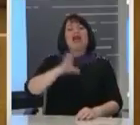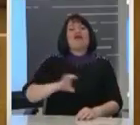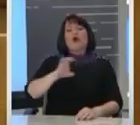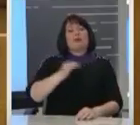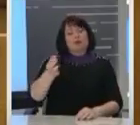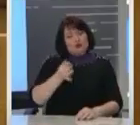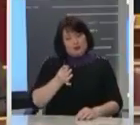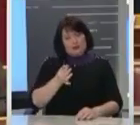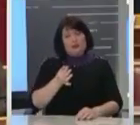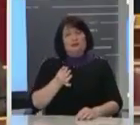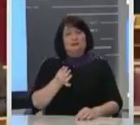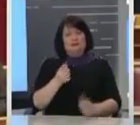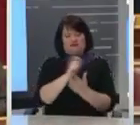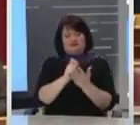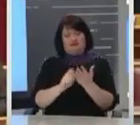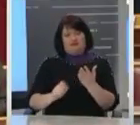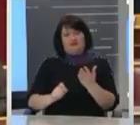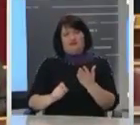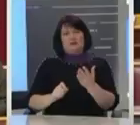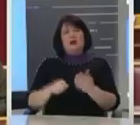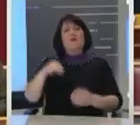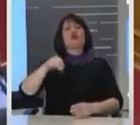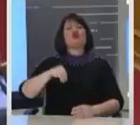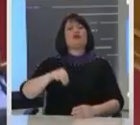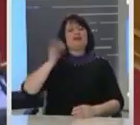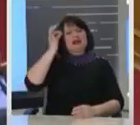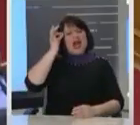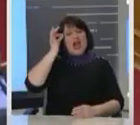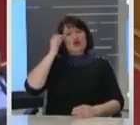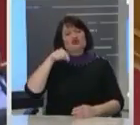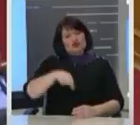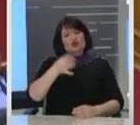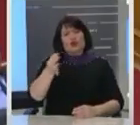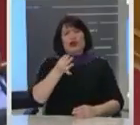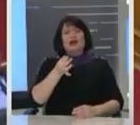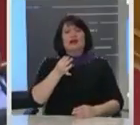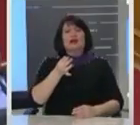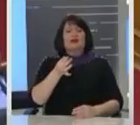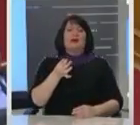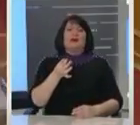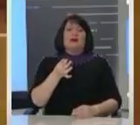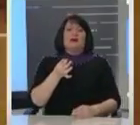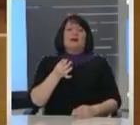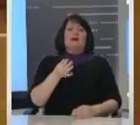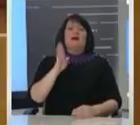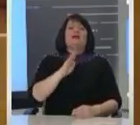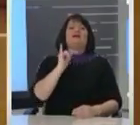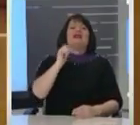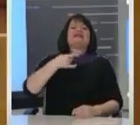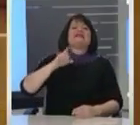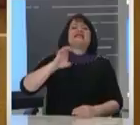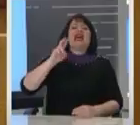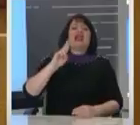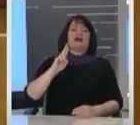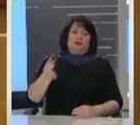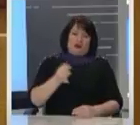πει στο βιβλίο του περίπου το ίδιο ο κύριος Μοσκοβισσή, τώρα τα λέει και ο Τόμας Βίζερ. Πάμε